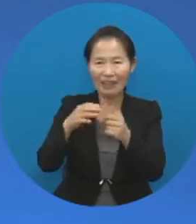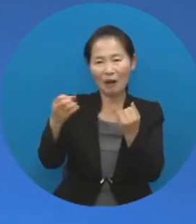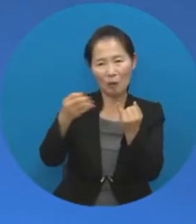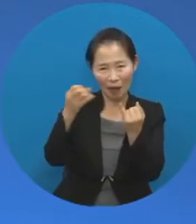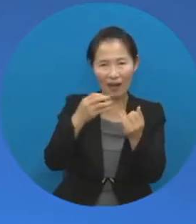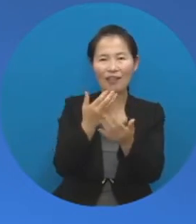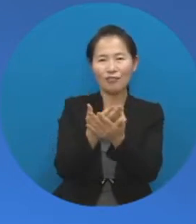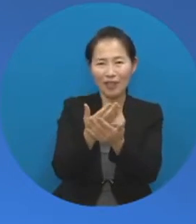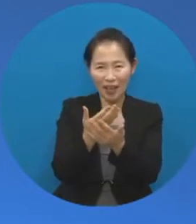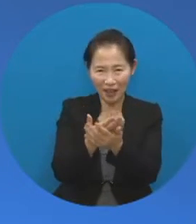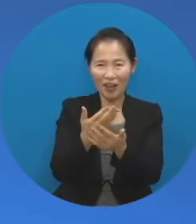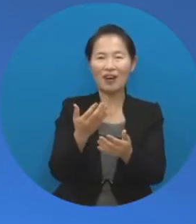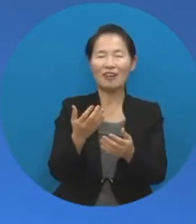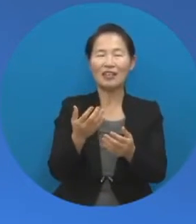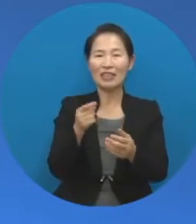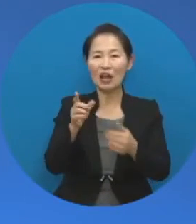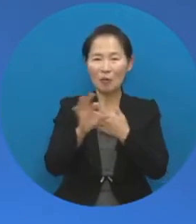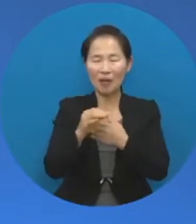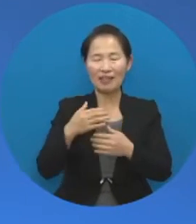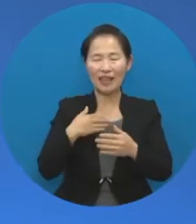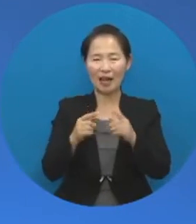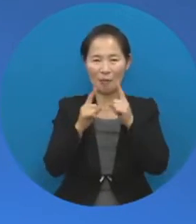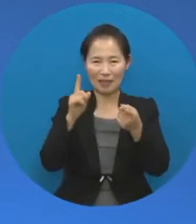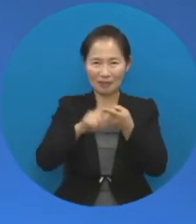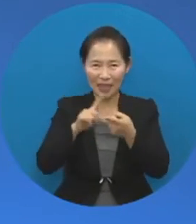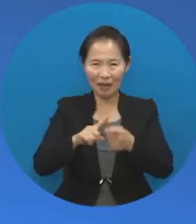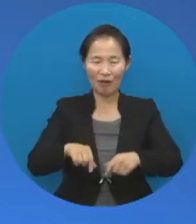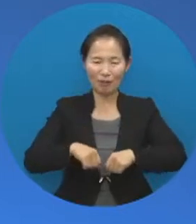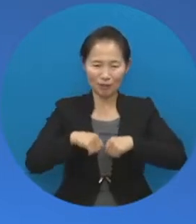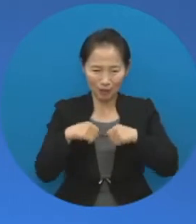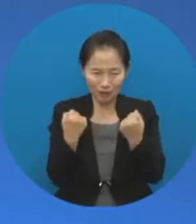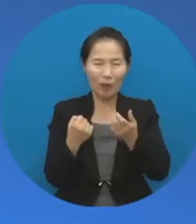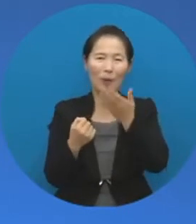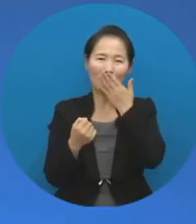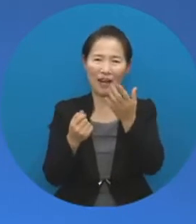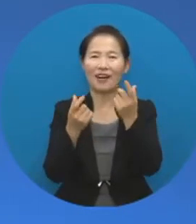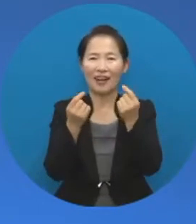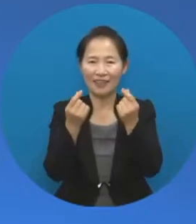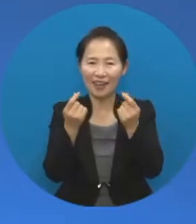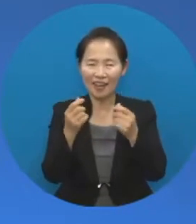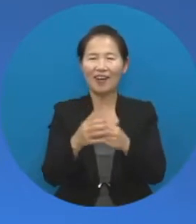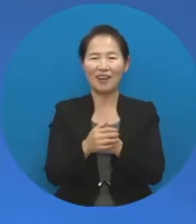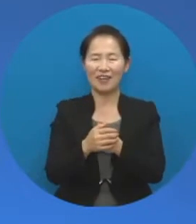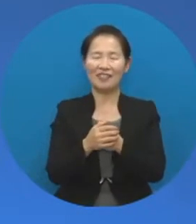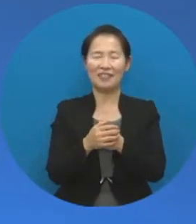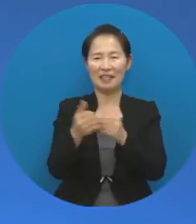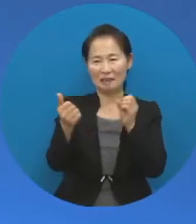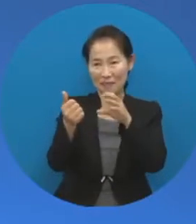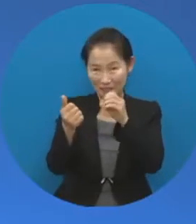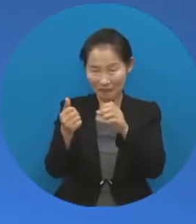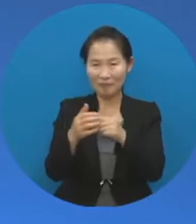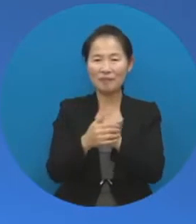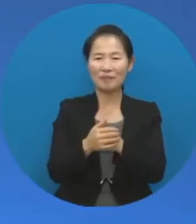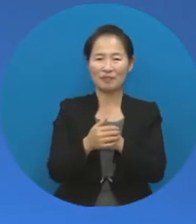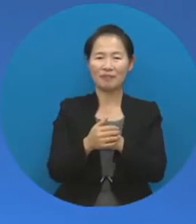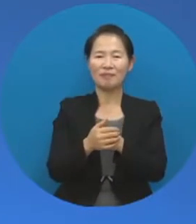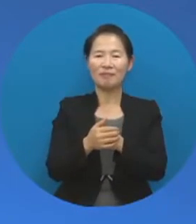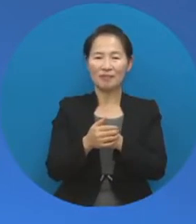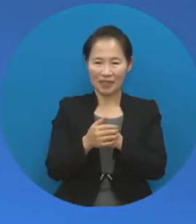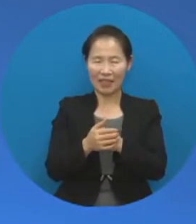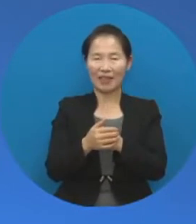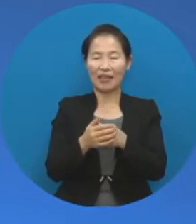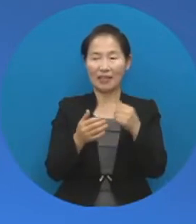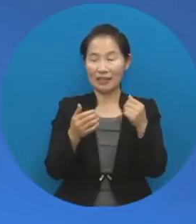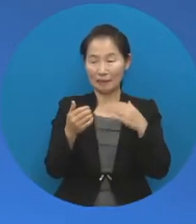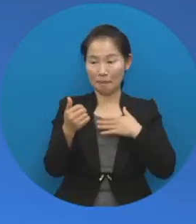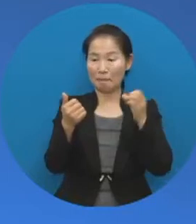이렇게라도 해야지 말씀대로 가정을 이룰 수 있을 것 같아서 그래서 저는 그리고 나는 당신께 복종과 존경의 언어를